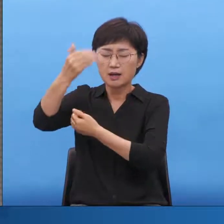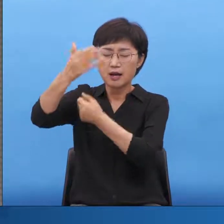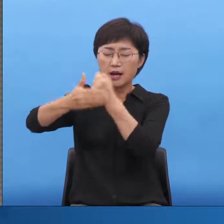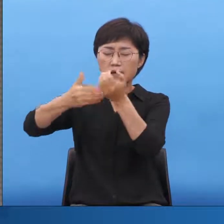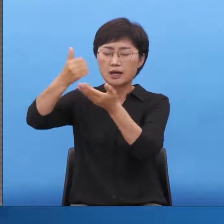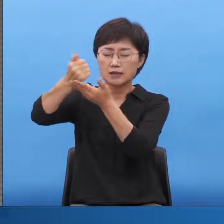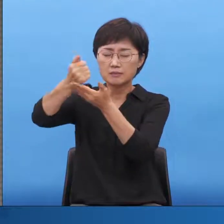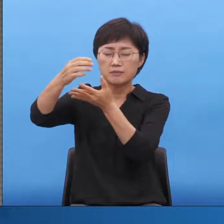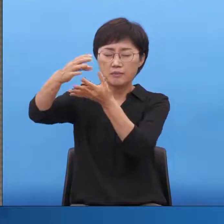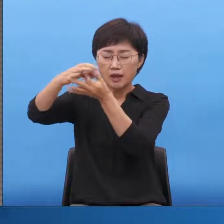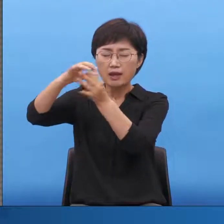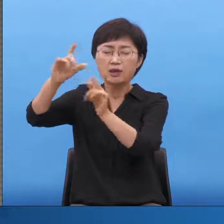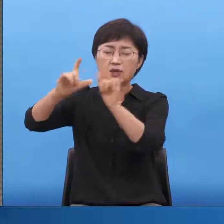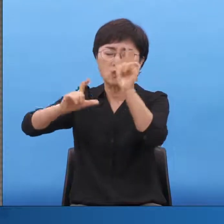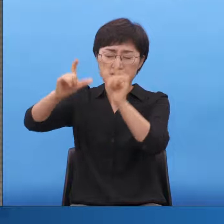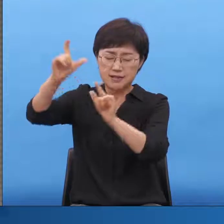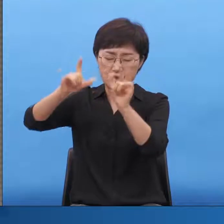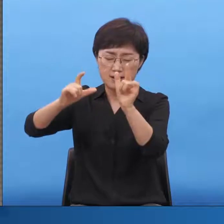되기를 원합니다.